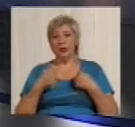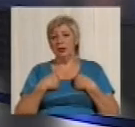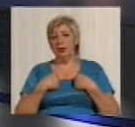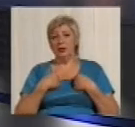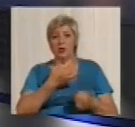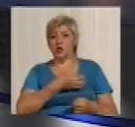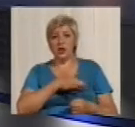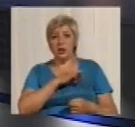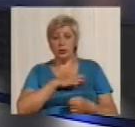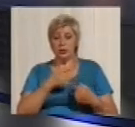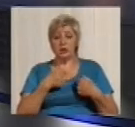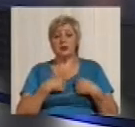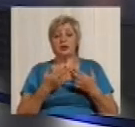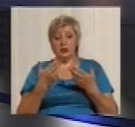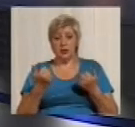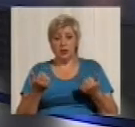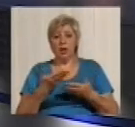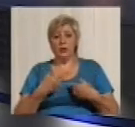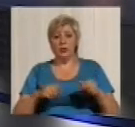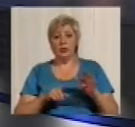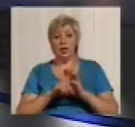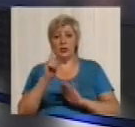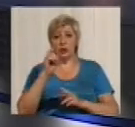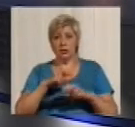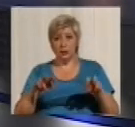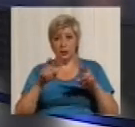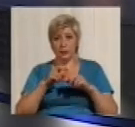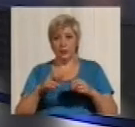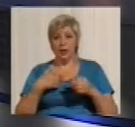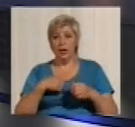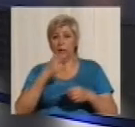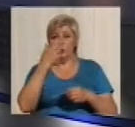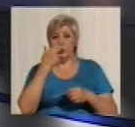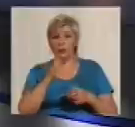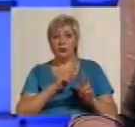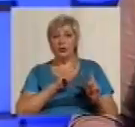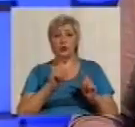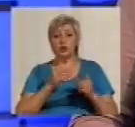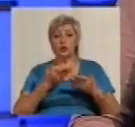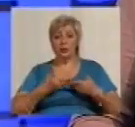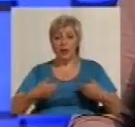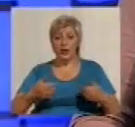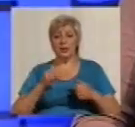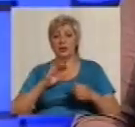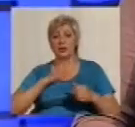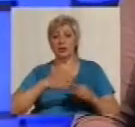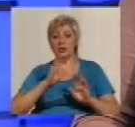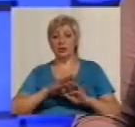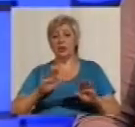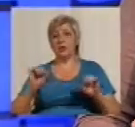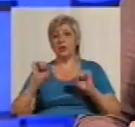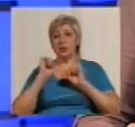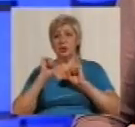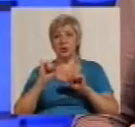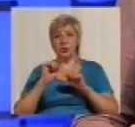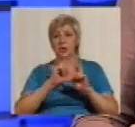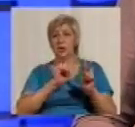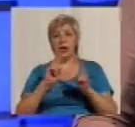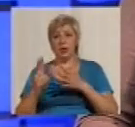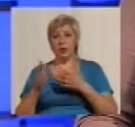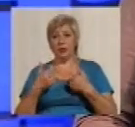мы начали разбираться, потому что мы привыкли, что, в общем-то, нас и наших детей защитить некому. Почему, собственно говоря, я встала